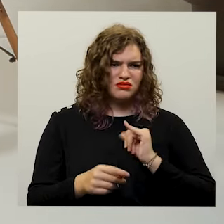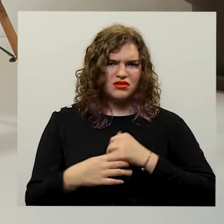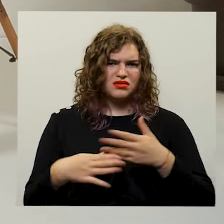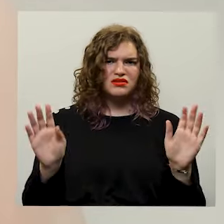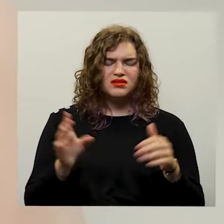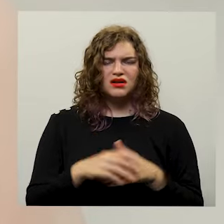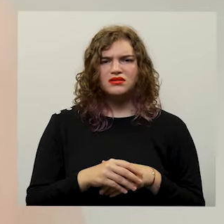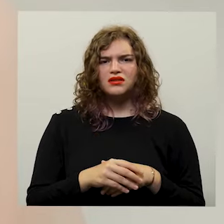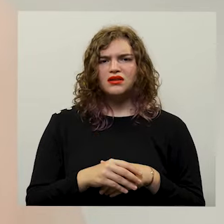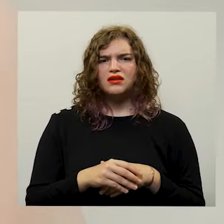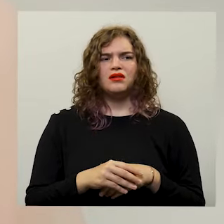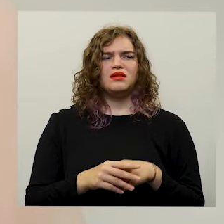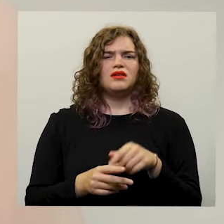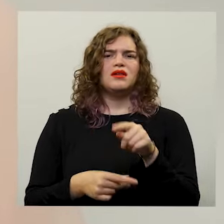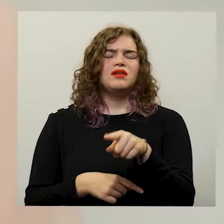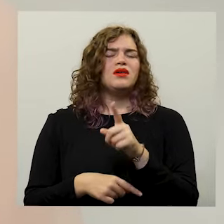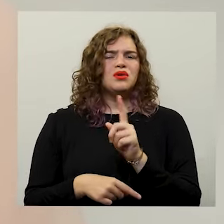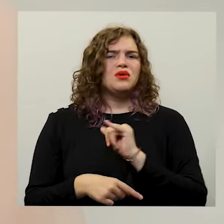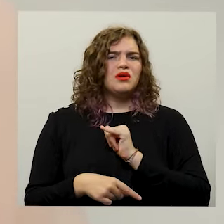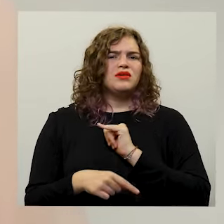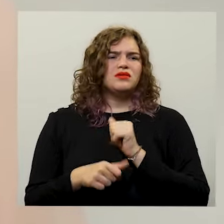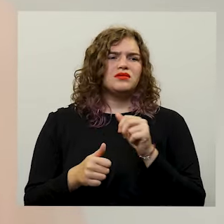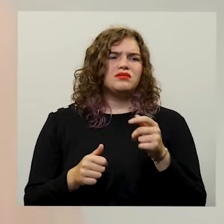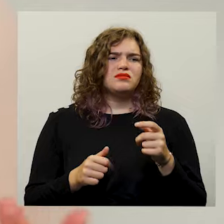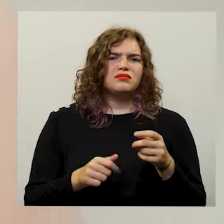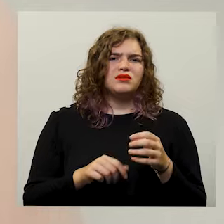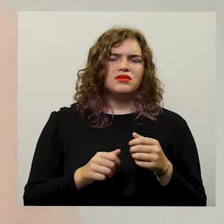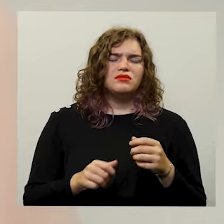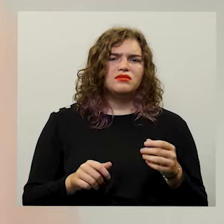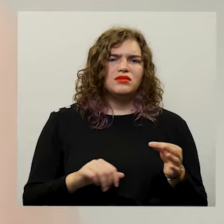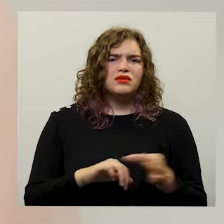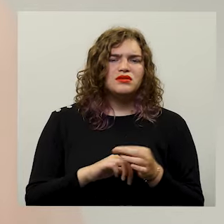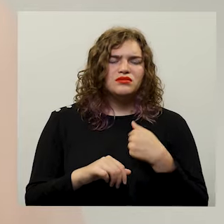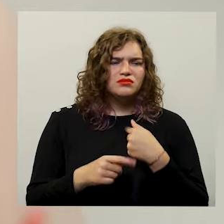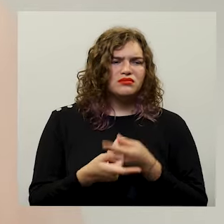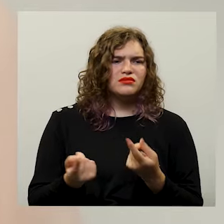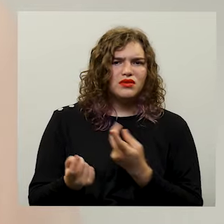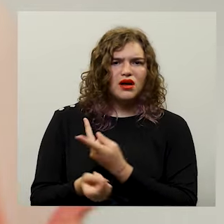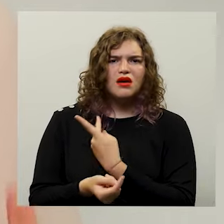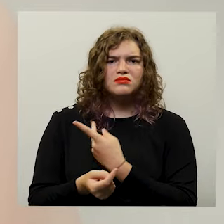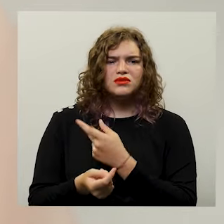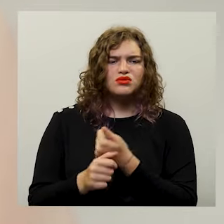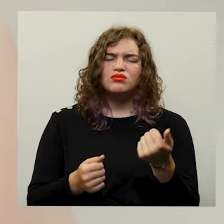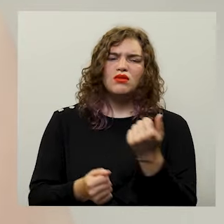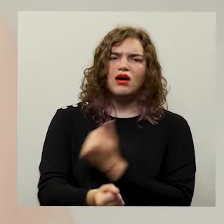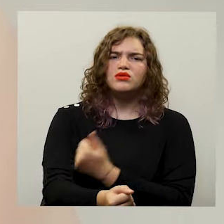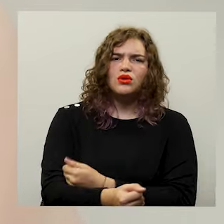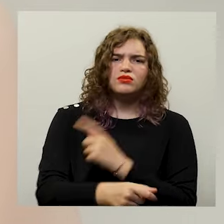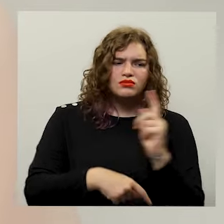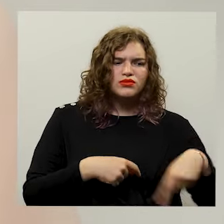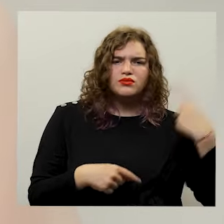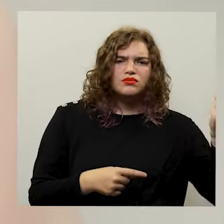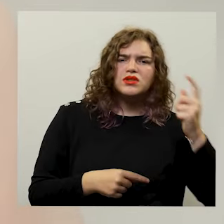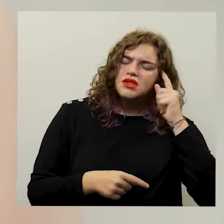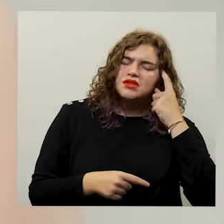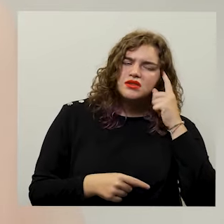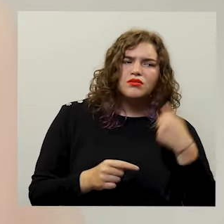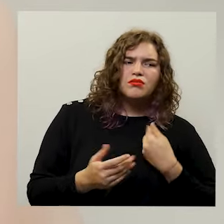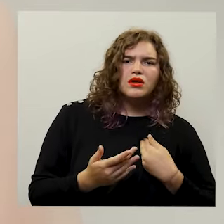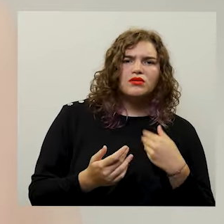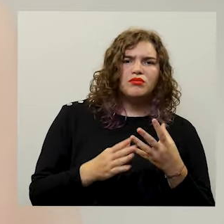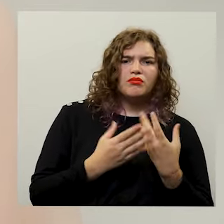așa, lui nu mai păsa de căsnicia noastră, lui păsa doar să consume, să ia următorul drog, nu se mai gândea mai